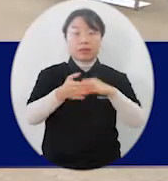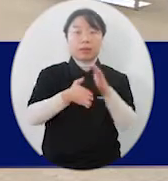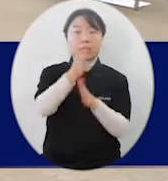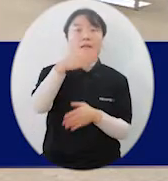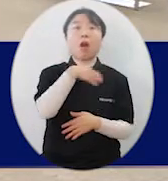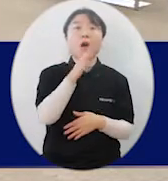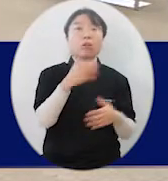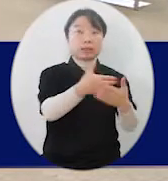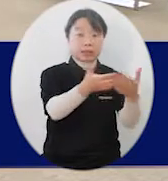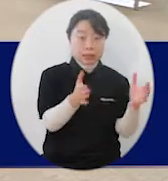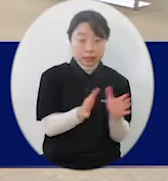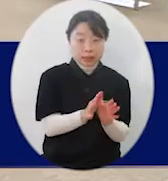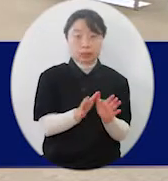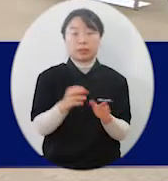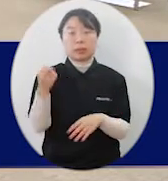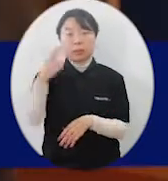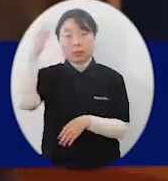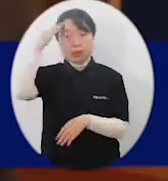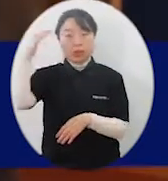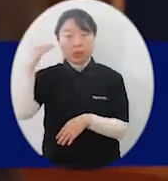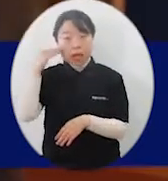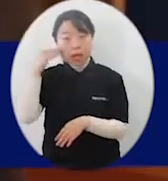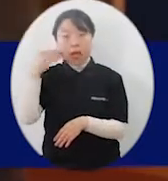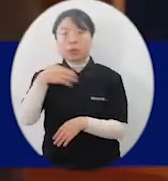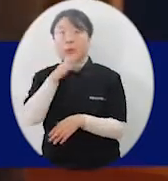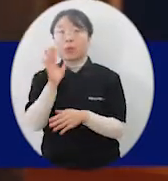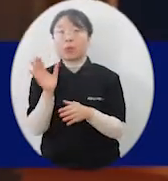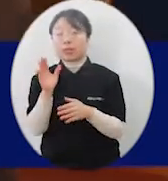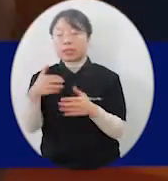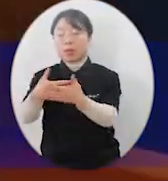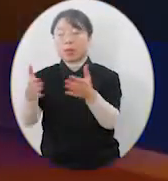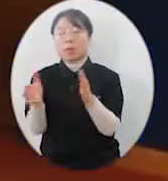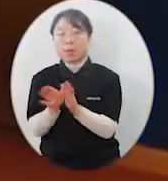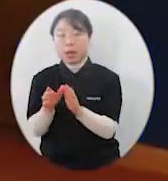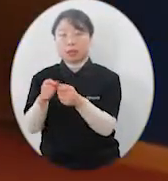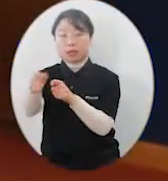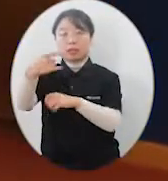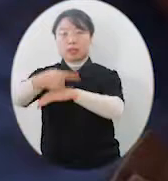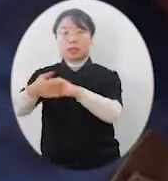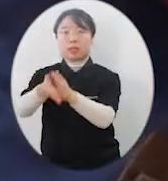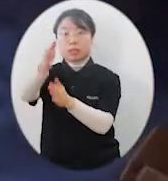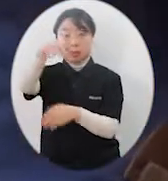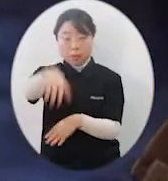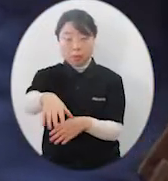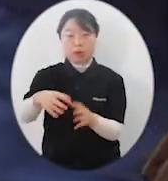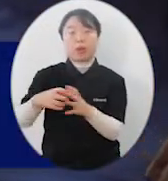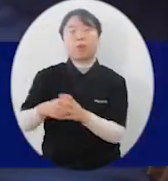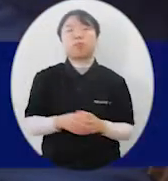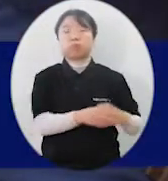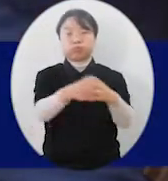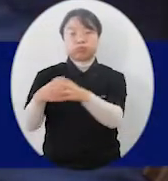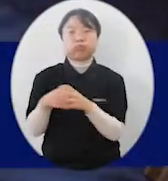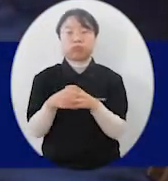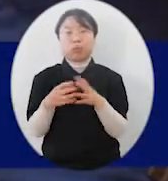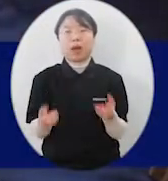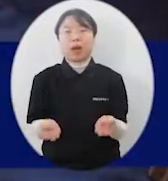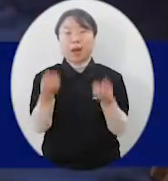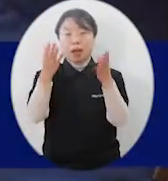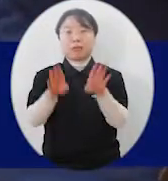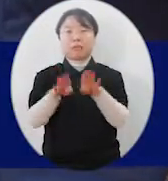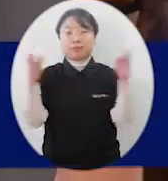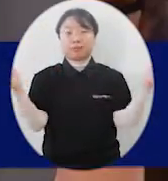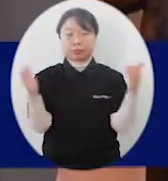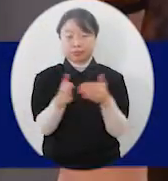수행기관의 2020년 사회활동 지원사업 연합 종결식이 개최됐습니다. 이번 행사는 코로나19 확산 방지를